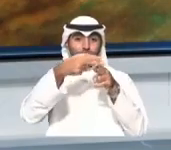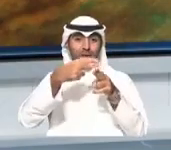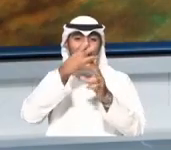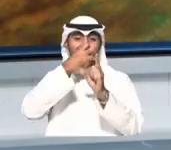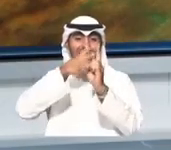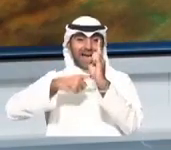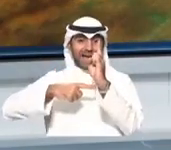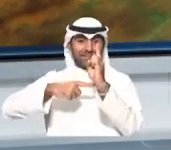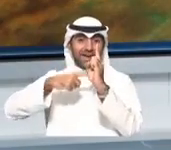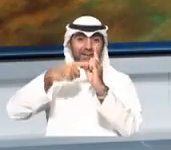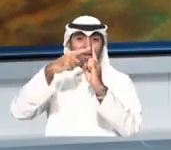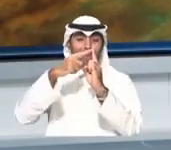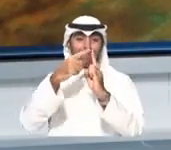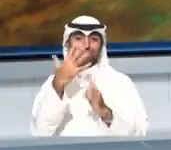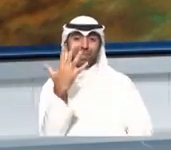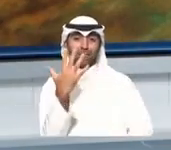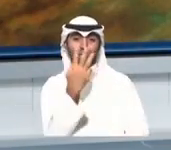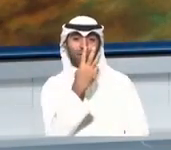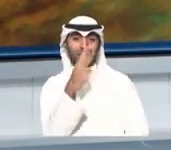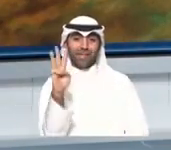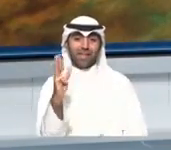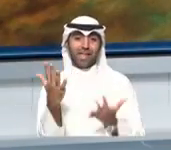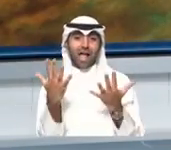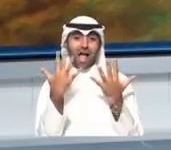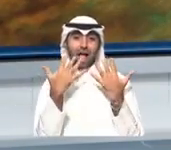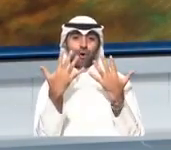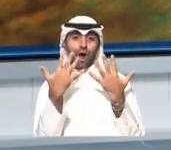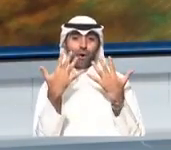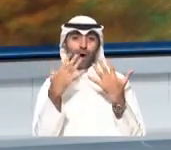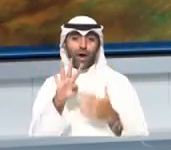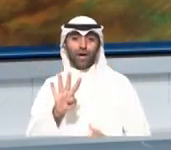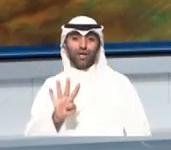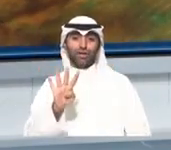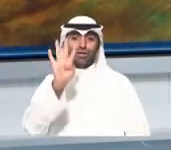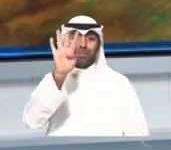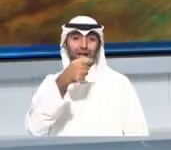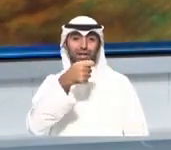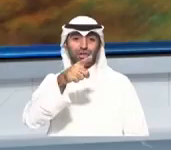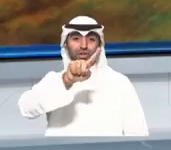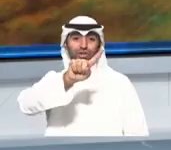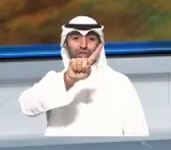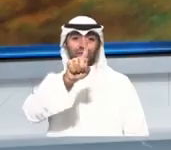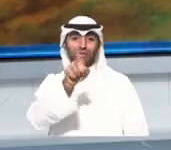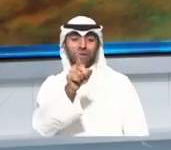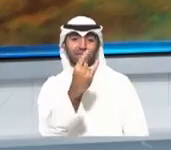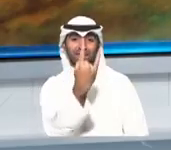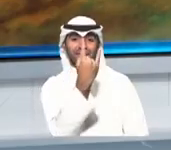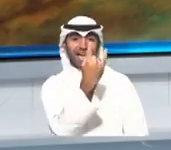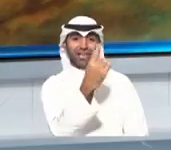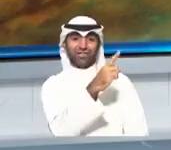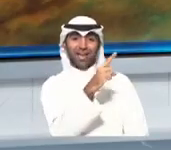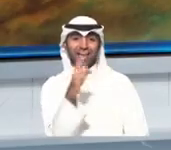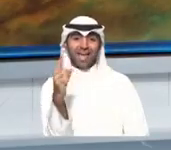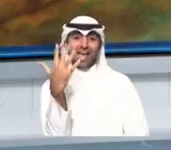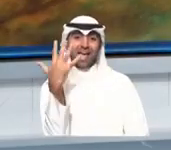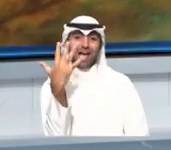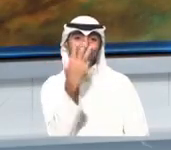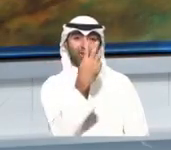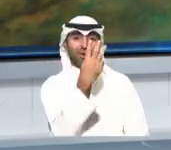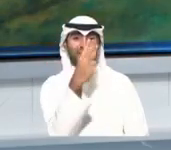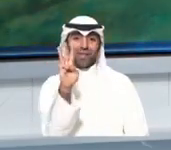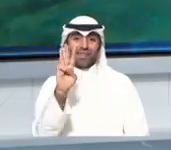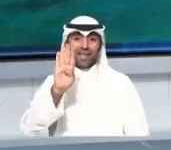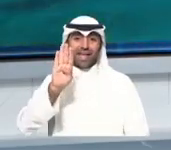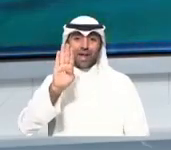الجافة قد تكون خفيفة إلى معتدل السرعة بشكل عام ما بين 10 إلى 35 كيلومتر في الساعة. الأجواء البحرية إن شاء الله